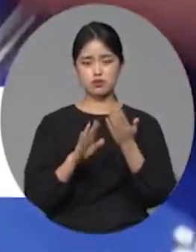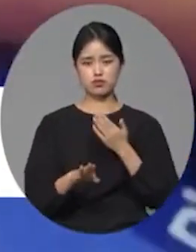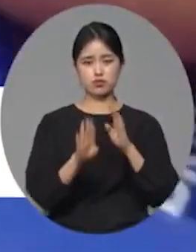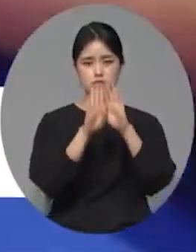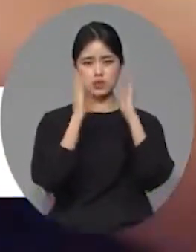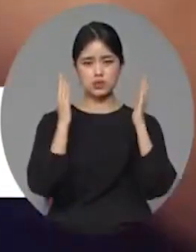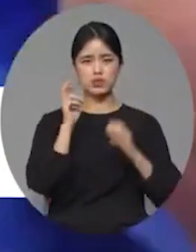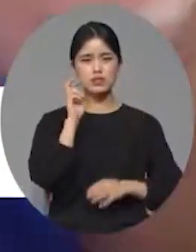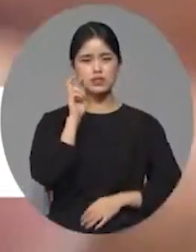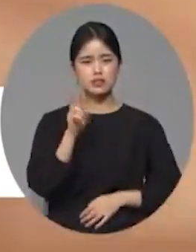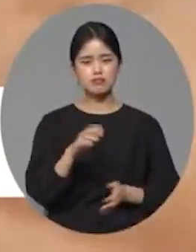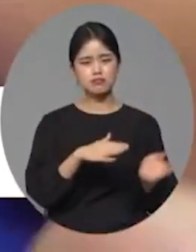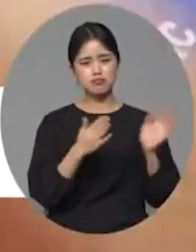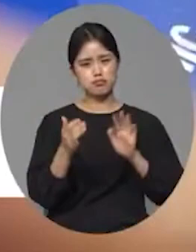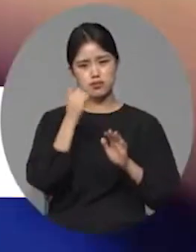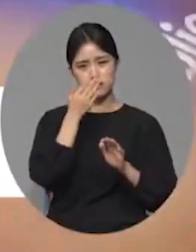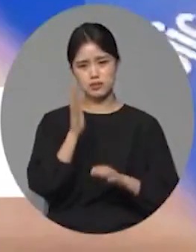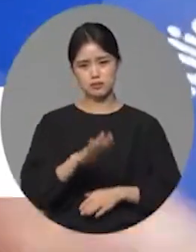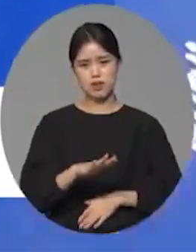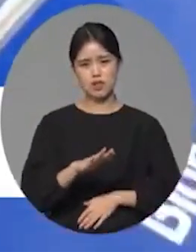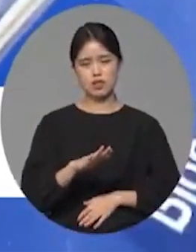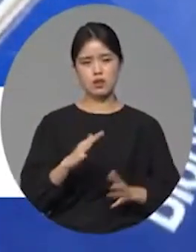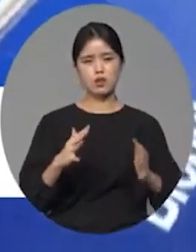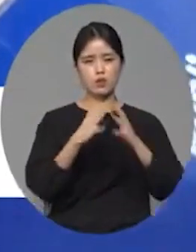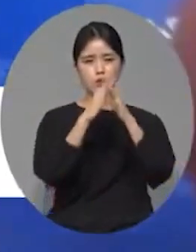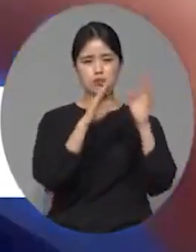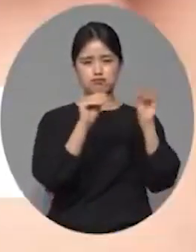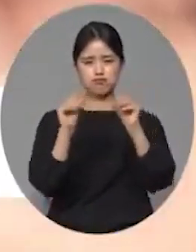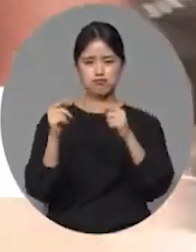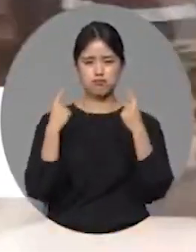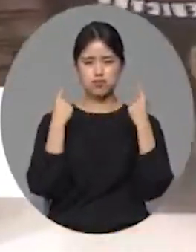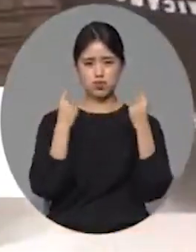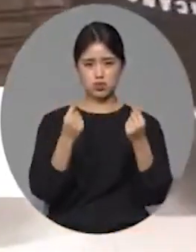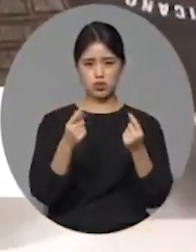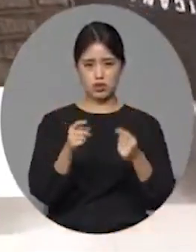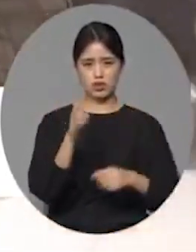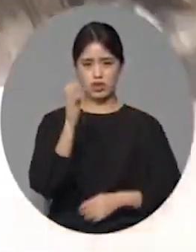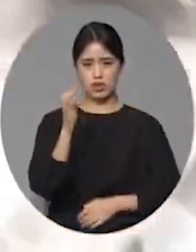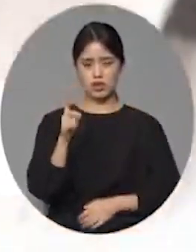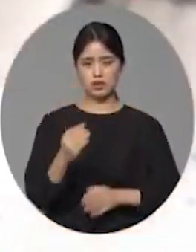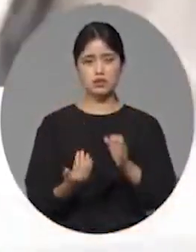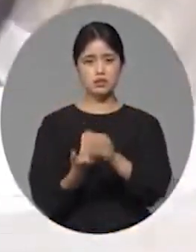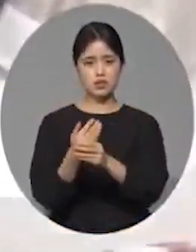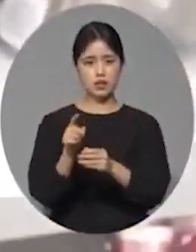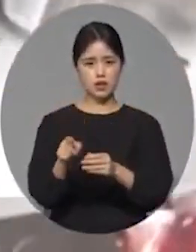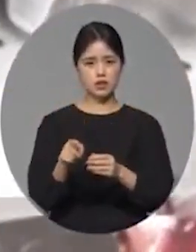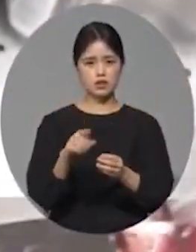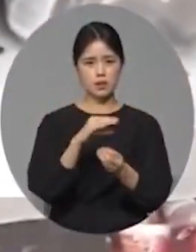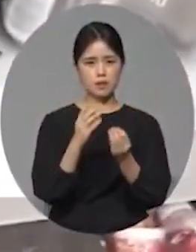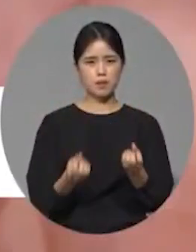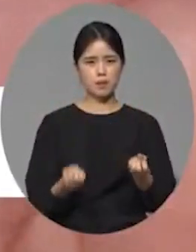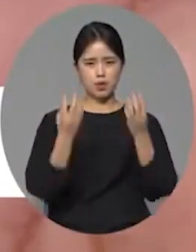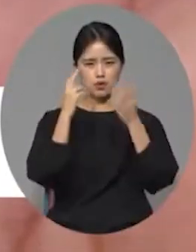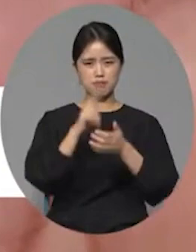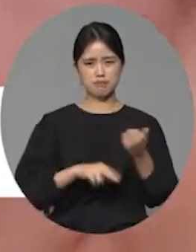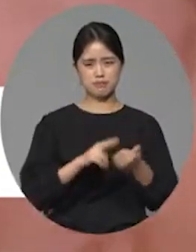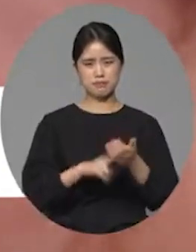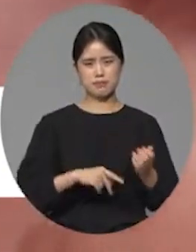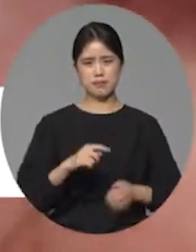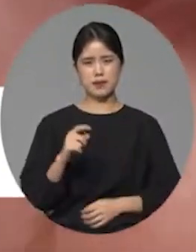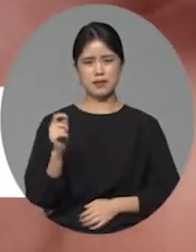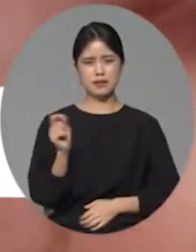이후 20일이 지났지만 04 먼지가 여전한 이마트 에코시티 젊 사태는 명절 특수 에 급급한 대기업이